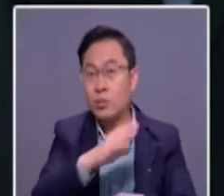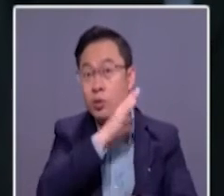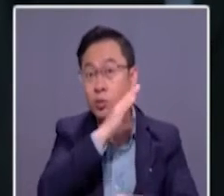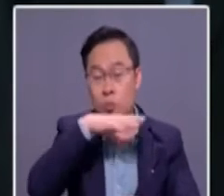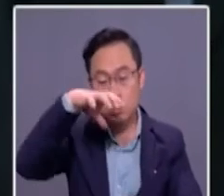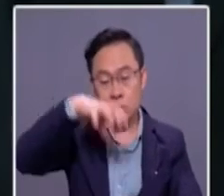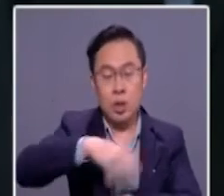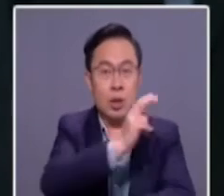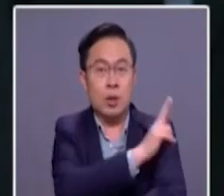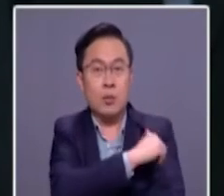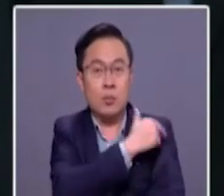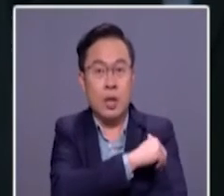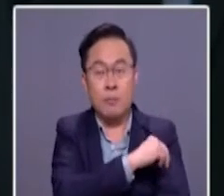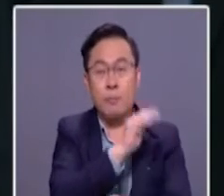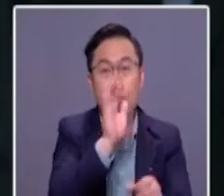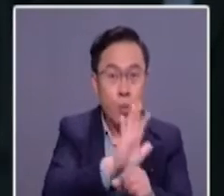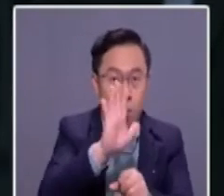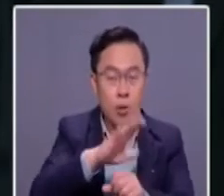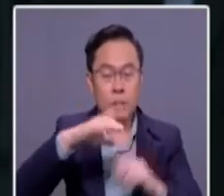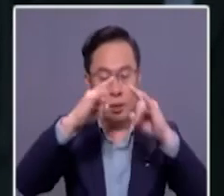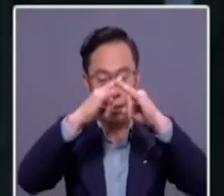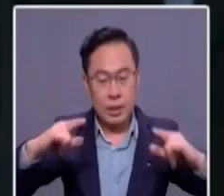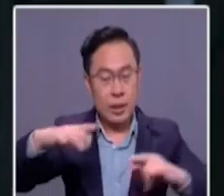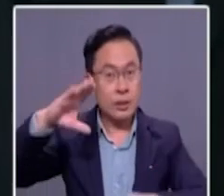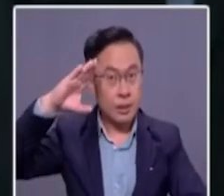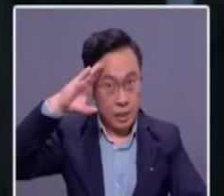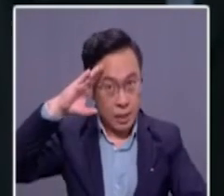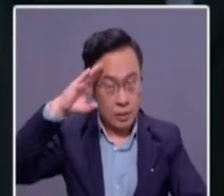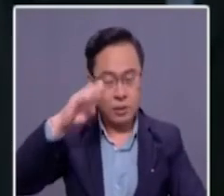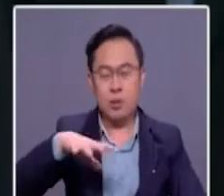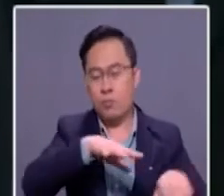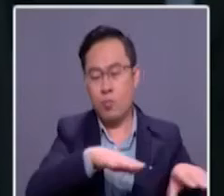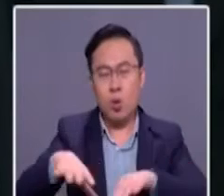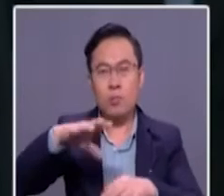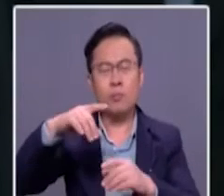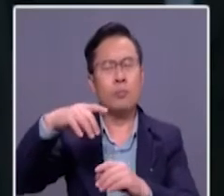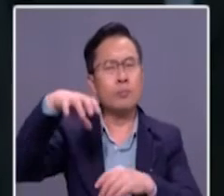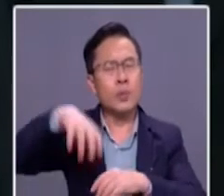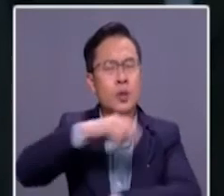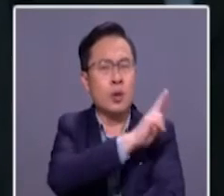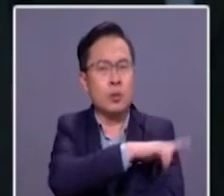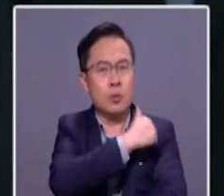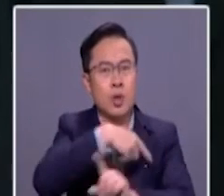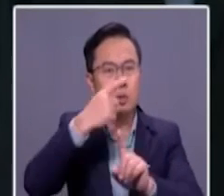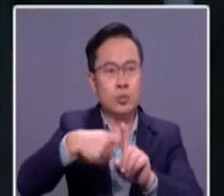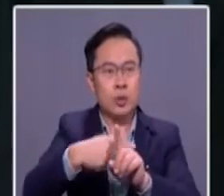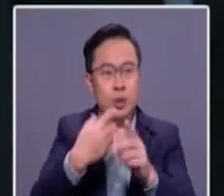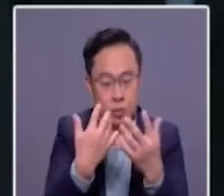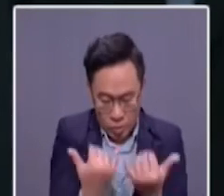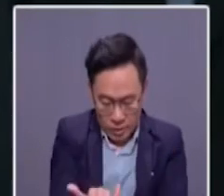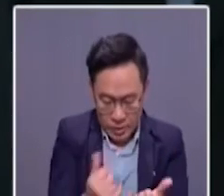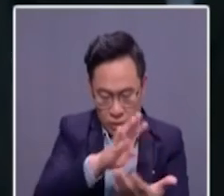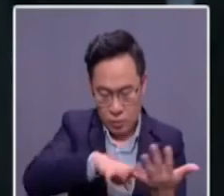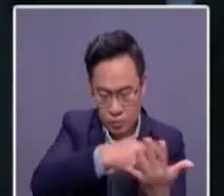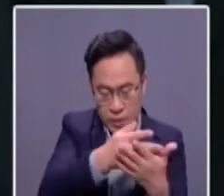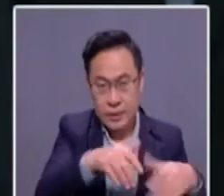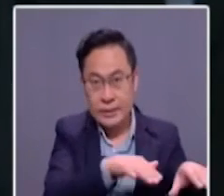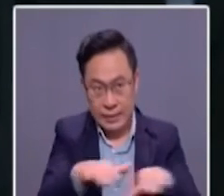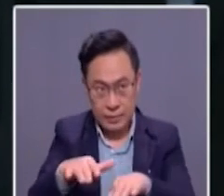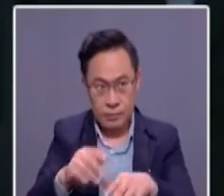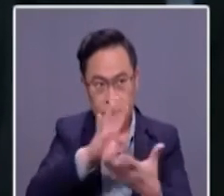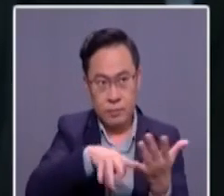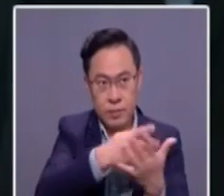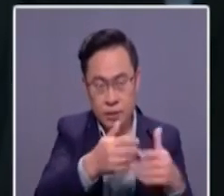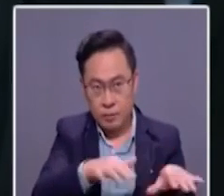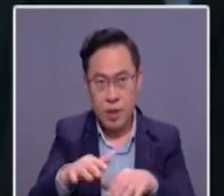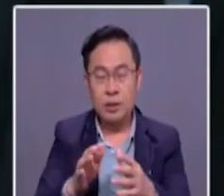ใช้ที่จะต้องเราถ้าไปถึงขั้นที่3แล้วเราจึงจะดำเนินการนี่เตรียมการมั้งไงเตรียมการไม่เตรียมการ